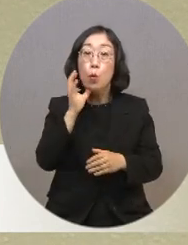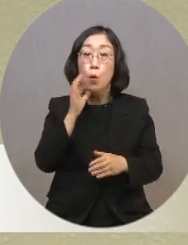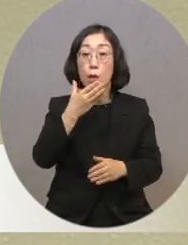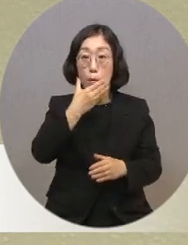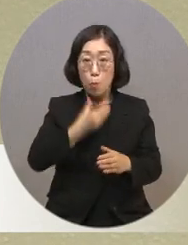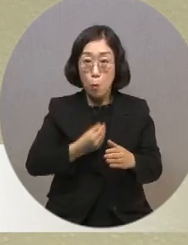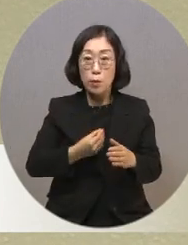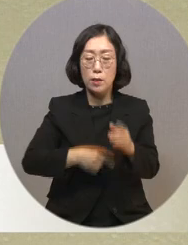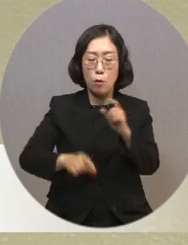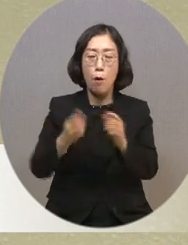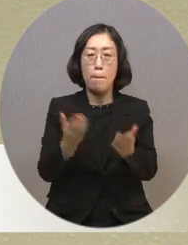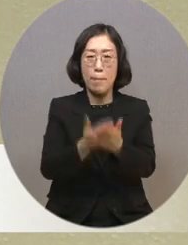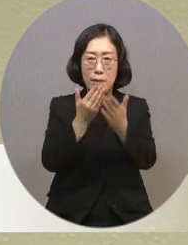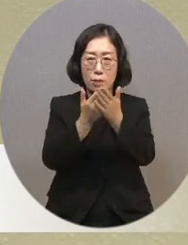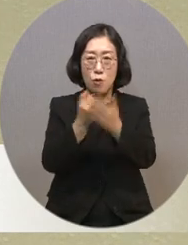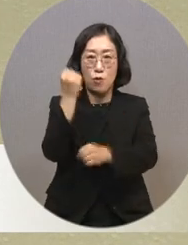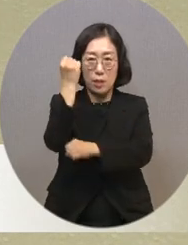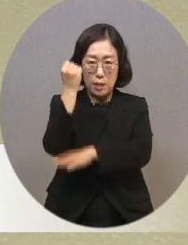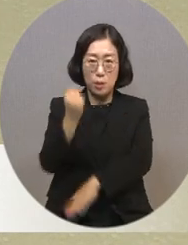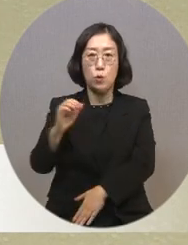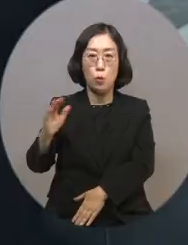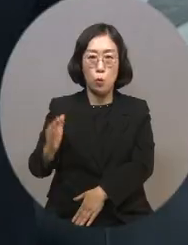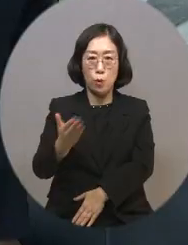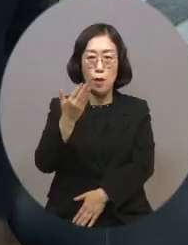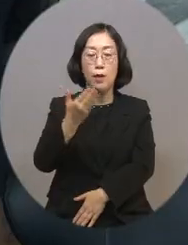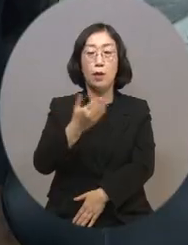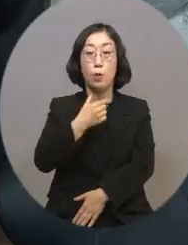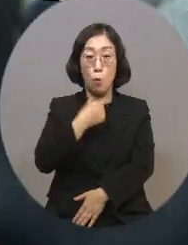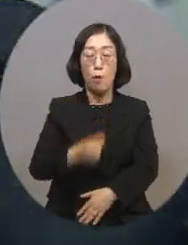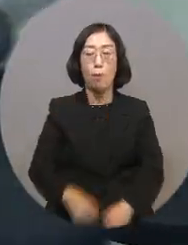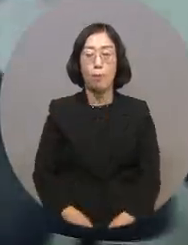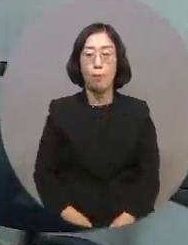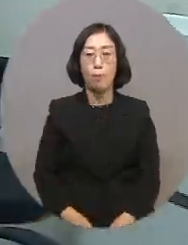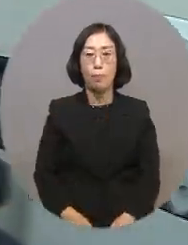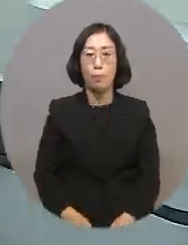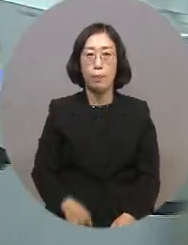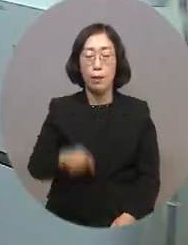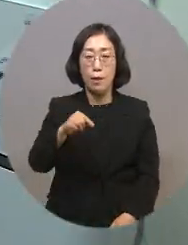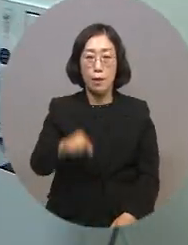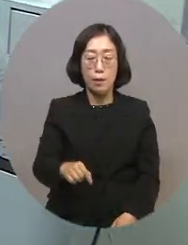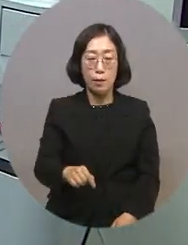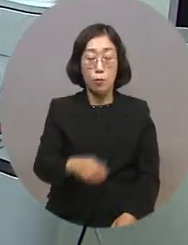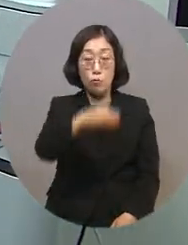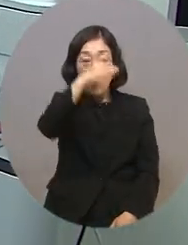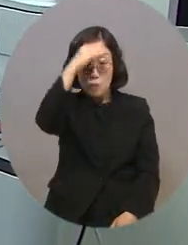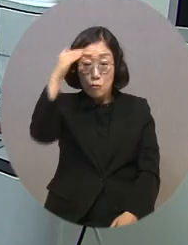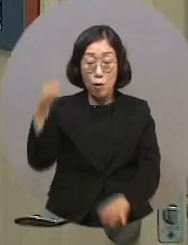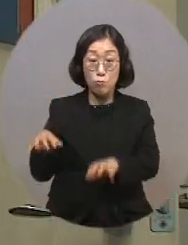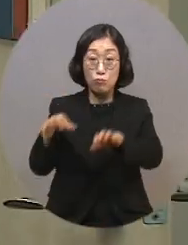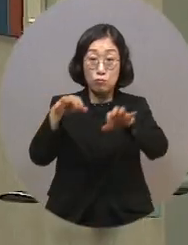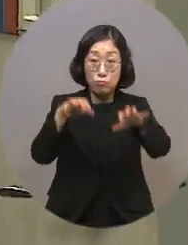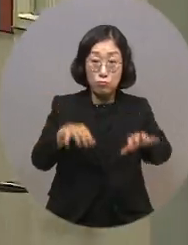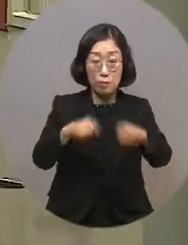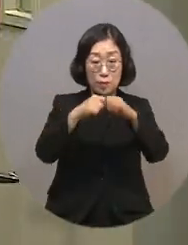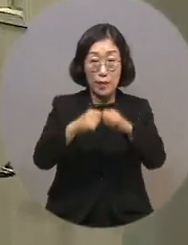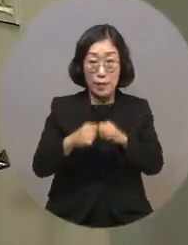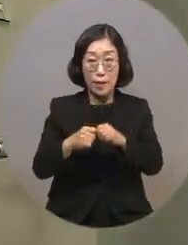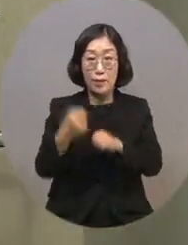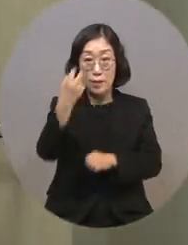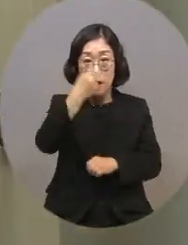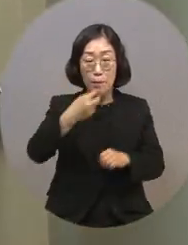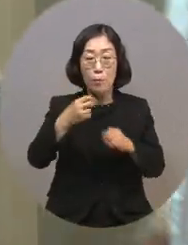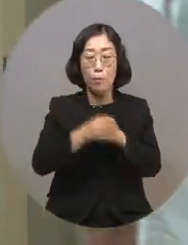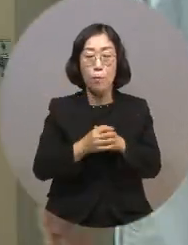단계 성장하는 초석이 되기를 기원합니다. 이어진 구강보건실 투어에는 요양원 내 입소자들의 구강